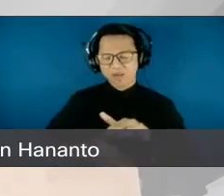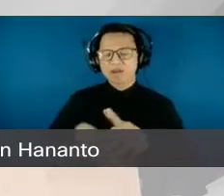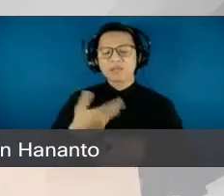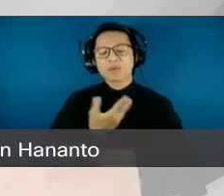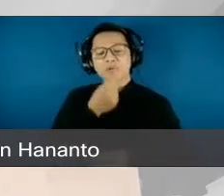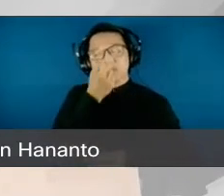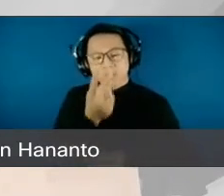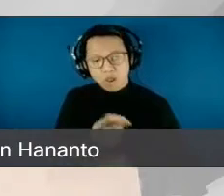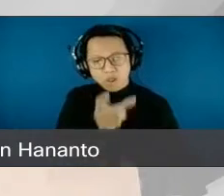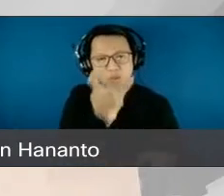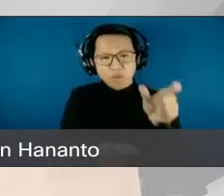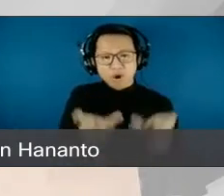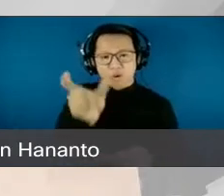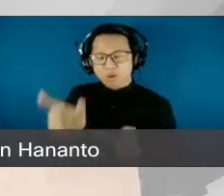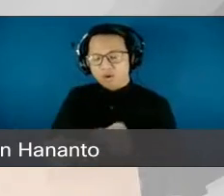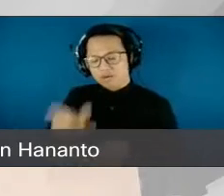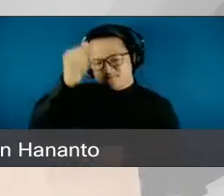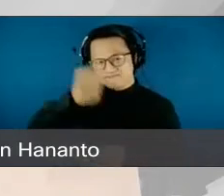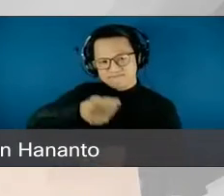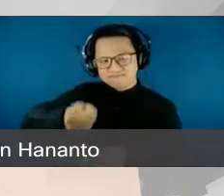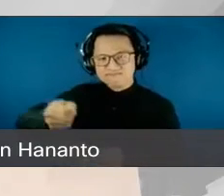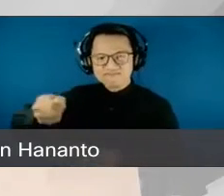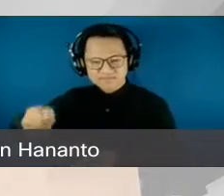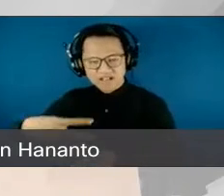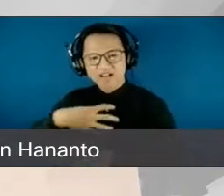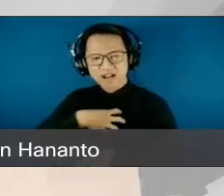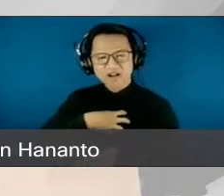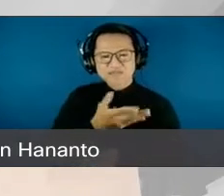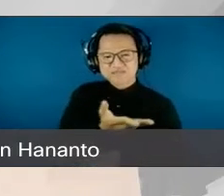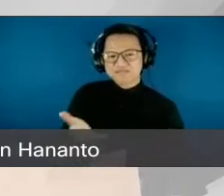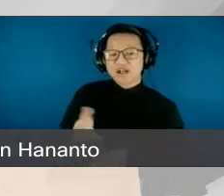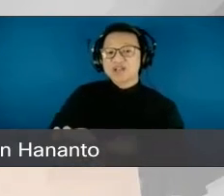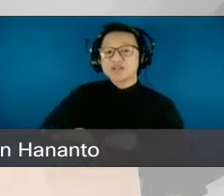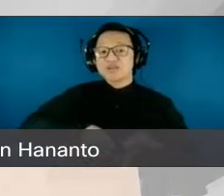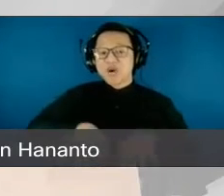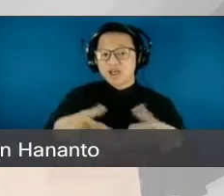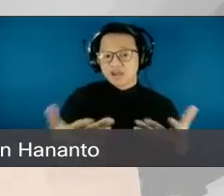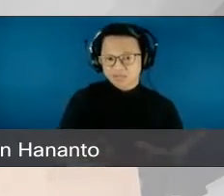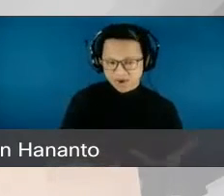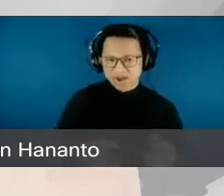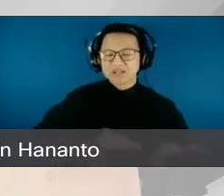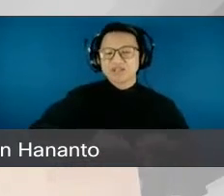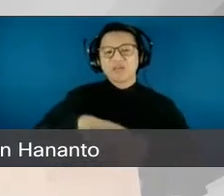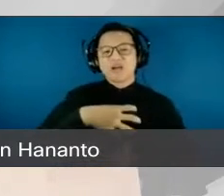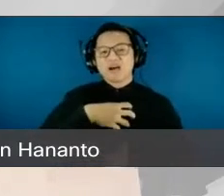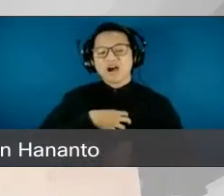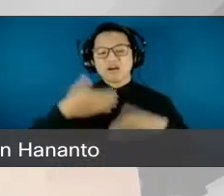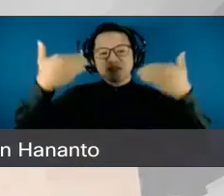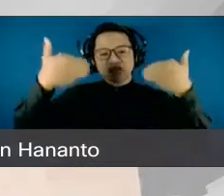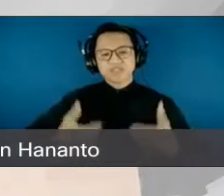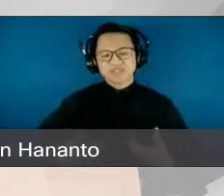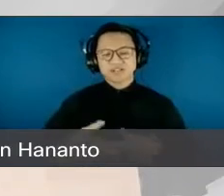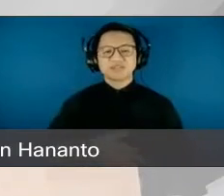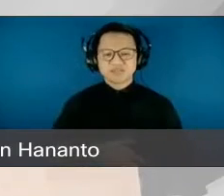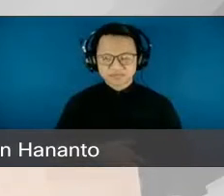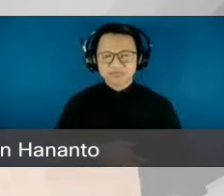dalam respect, dalam martabat mereka sesuai dengan humanity, human rights yang